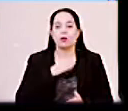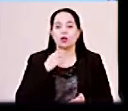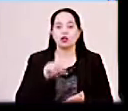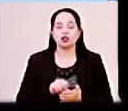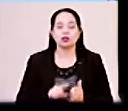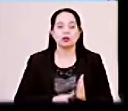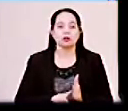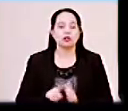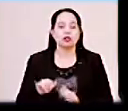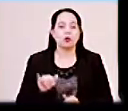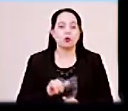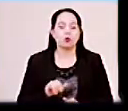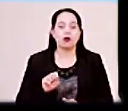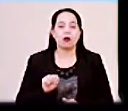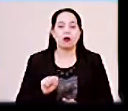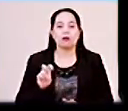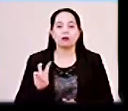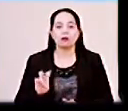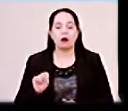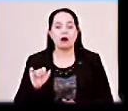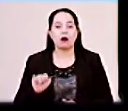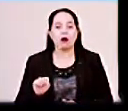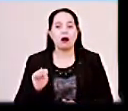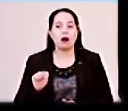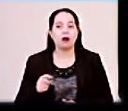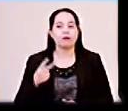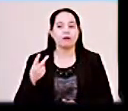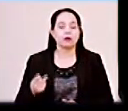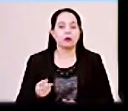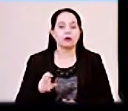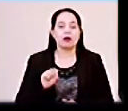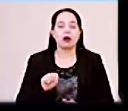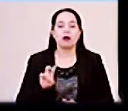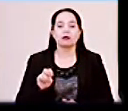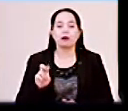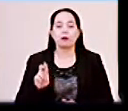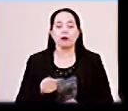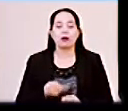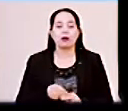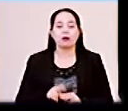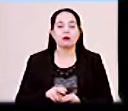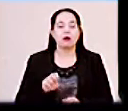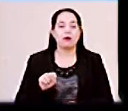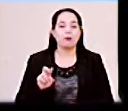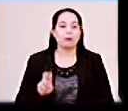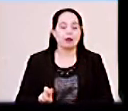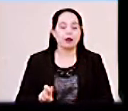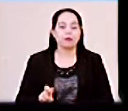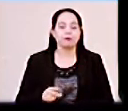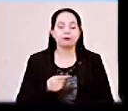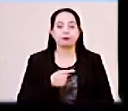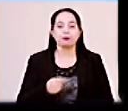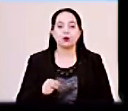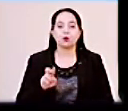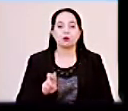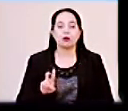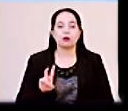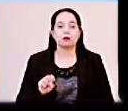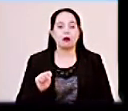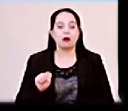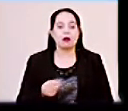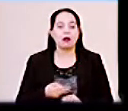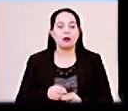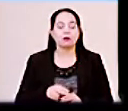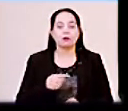начинаем умножать. А на а – а квадрат, а на b – это аб, минус b на а –